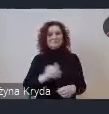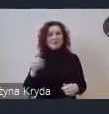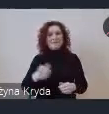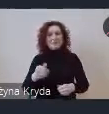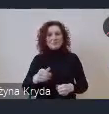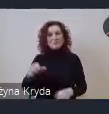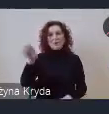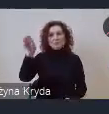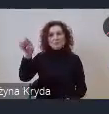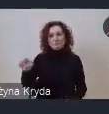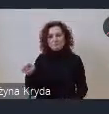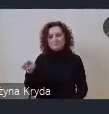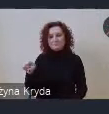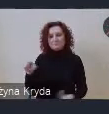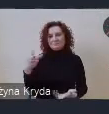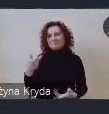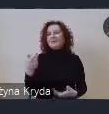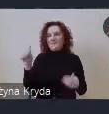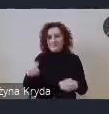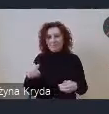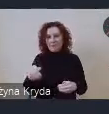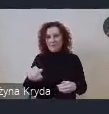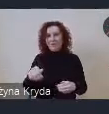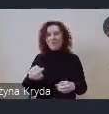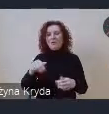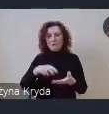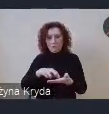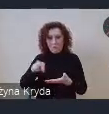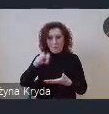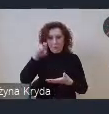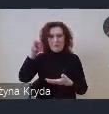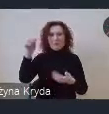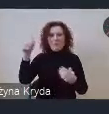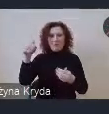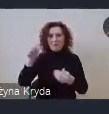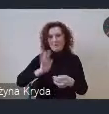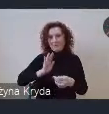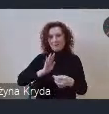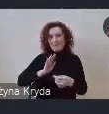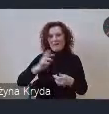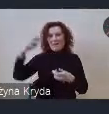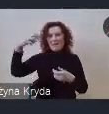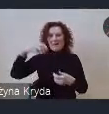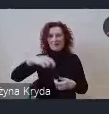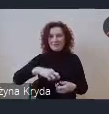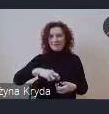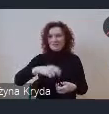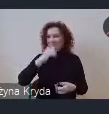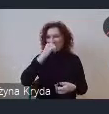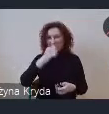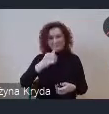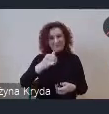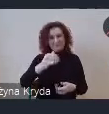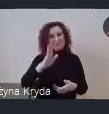tylko prawą ręką No na tych schodach do góry wejdzie w miarę bezpiecznie ale schodzić już będziemy niebezpiecznie będzie potrzebował asysty jakiejś